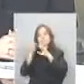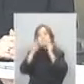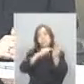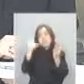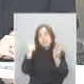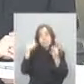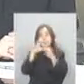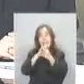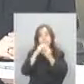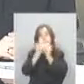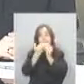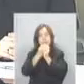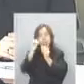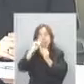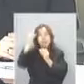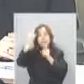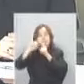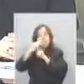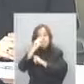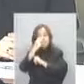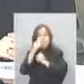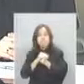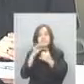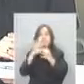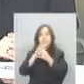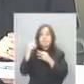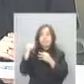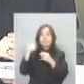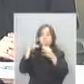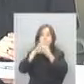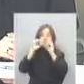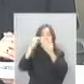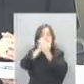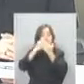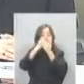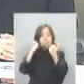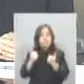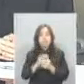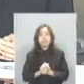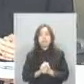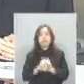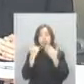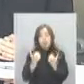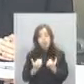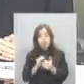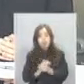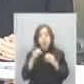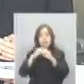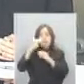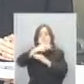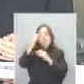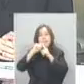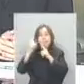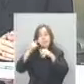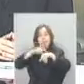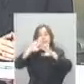บทางออกของวงออเครสตาไยจะเป็อย่างไรติดตามได้ในสสโมสอนวัี้นะคะสำหรับวันนี้ข่าวเที่งไทย PBS หมเวล